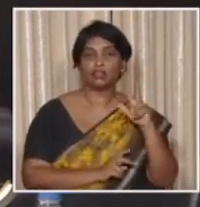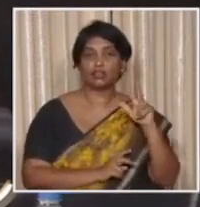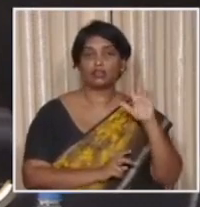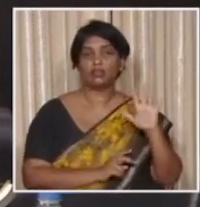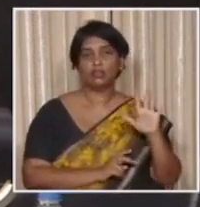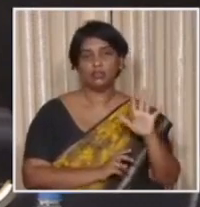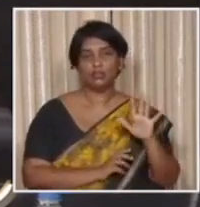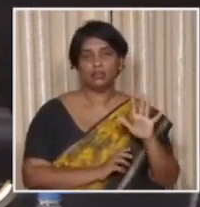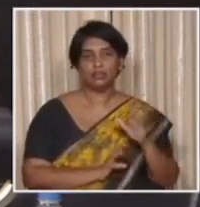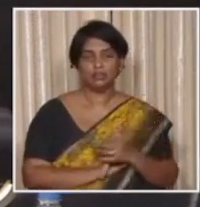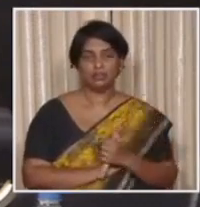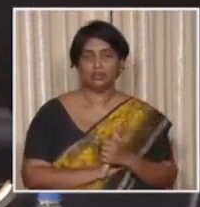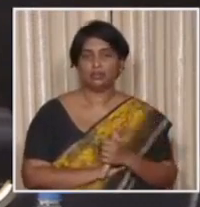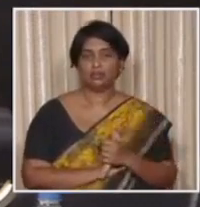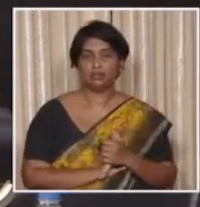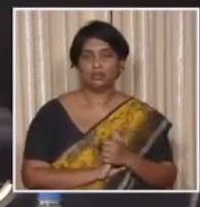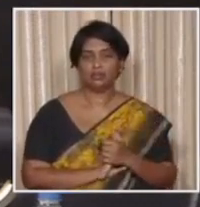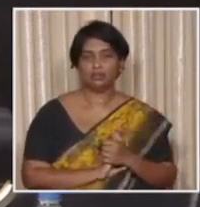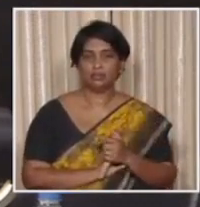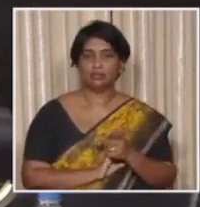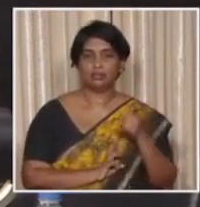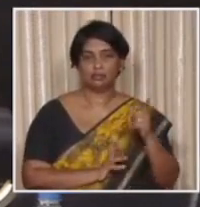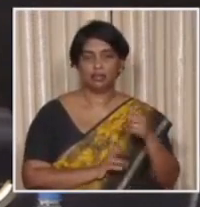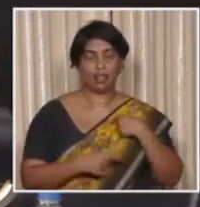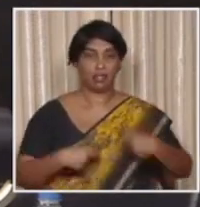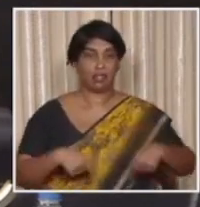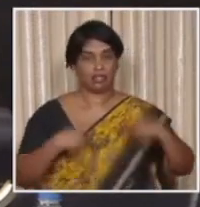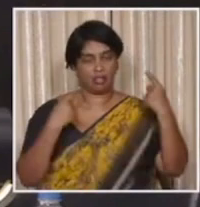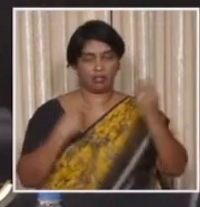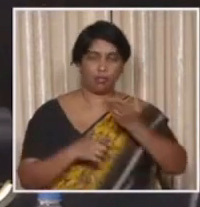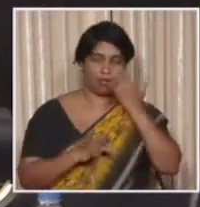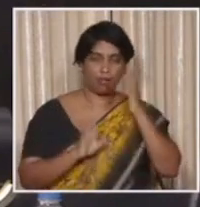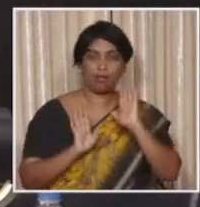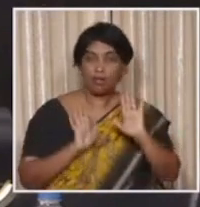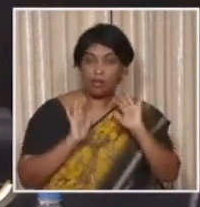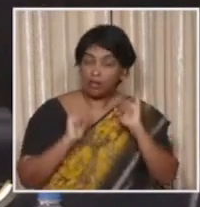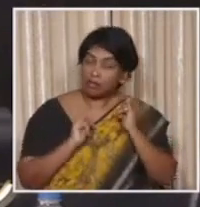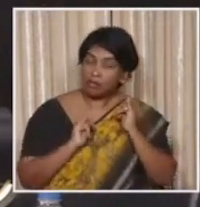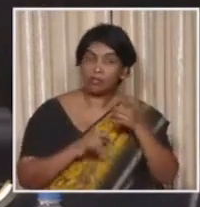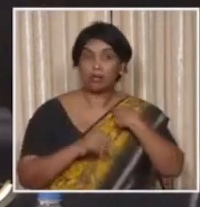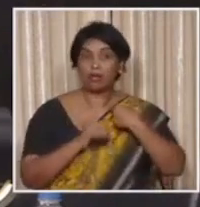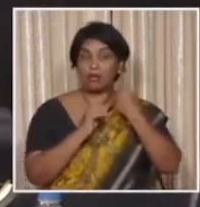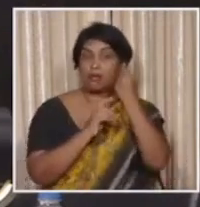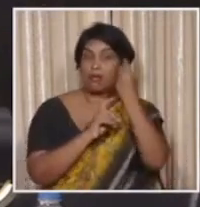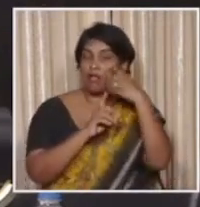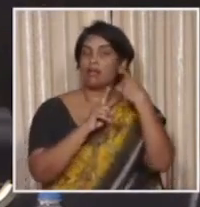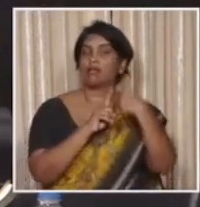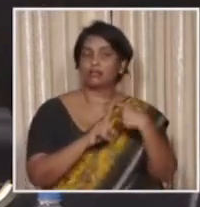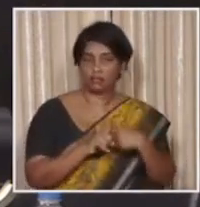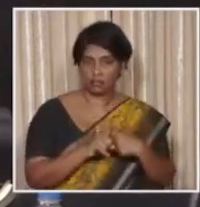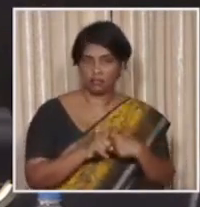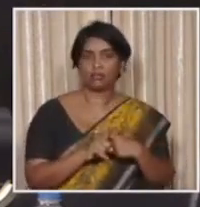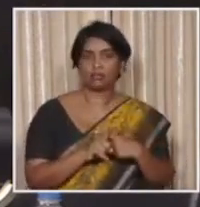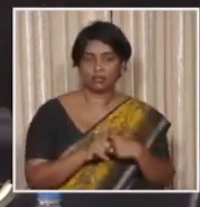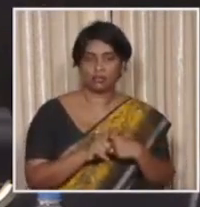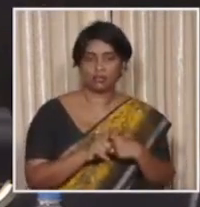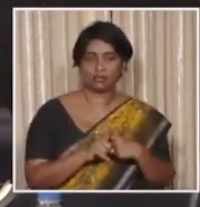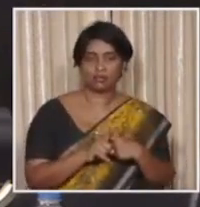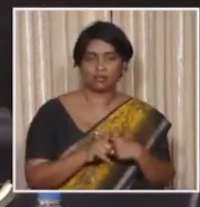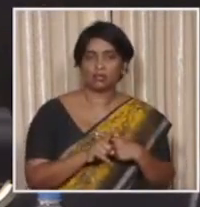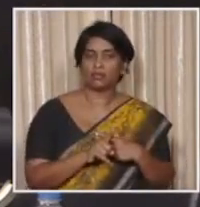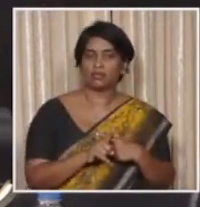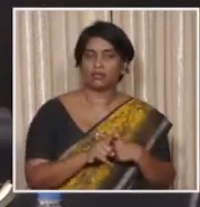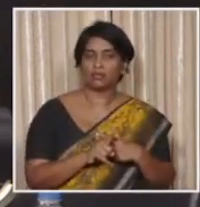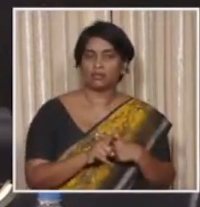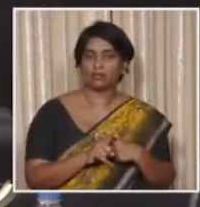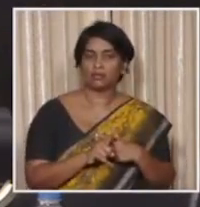1385ක් බමණපත් වෙනවා. හරි. මේක අපිට තර්ක කරන්න පුළුවන්. නමුත් කවුරු හරි මේ ගාන හදන්න ඕන. ඉවර කරන්න. ගාන හදන්න ඕන. එතකොට